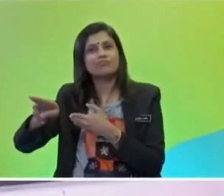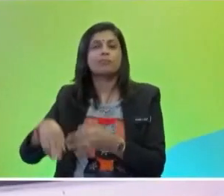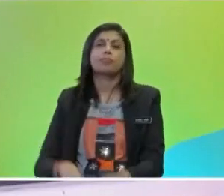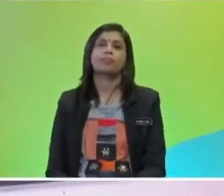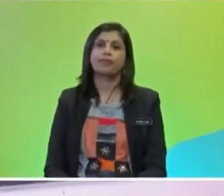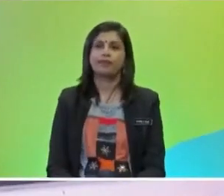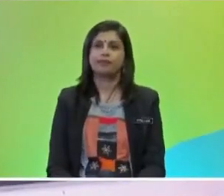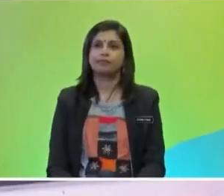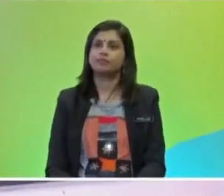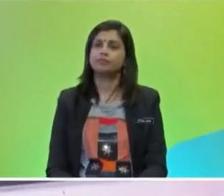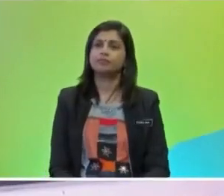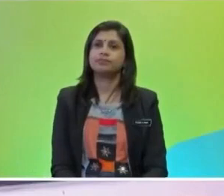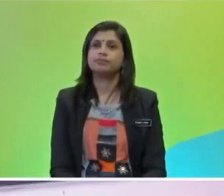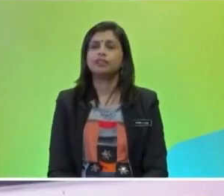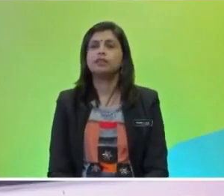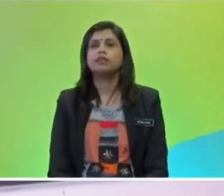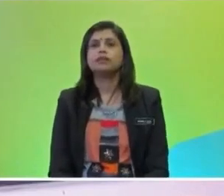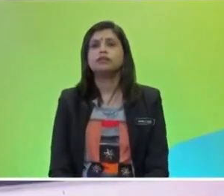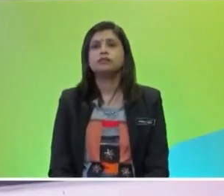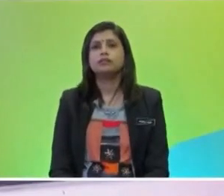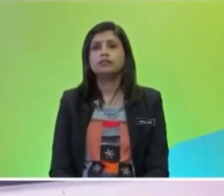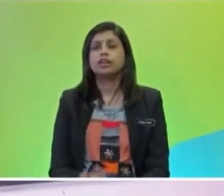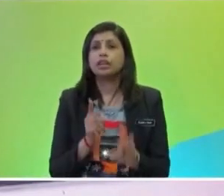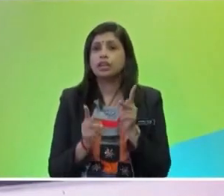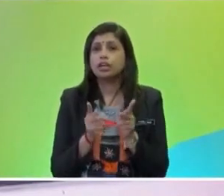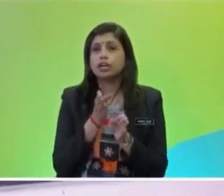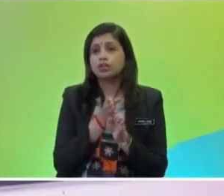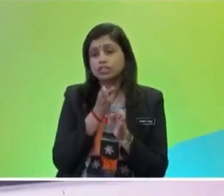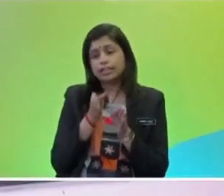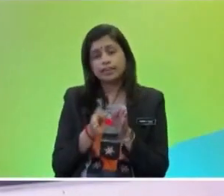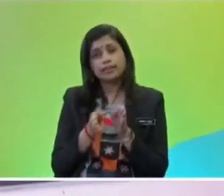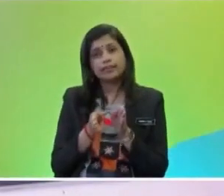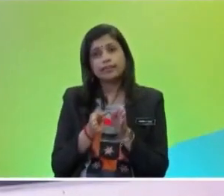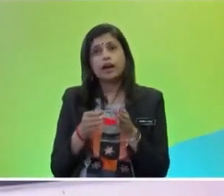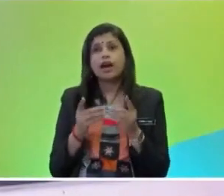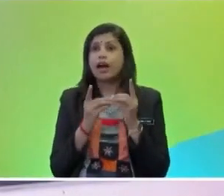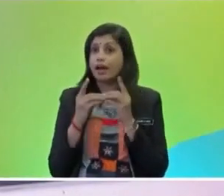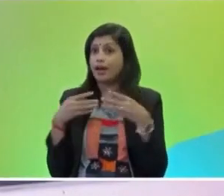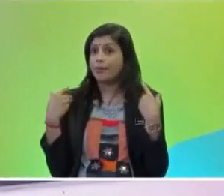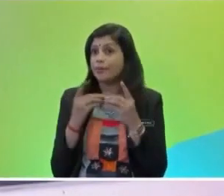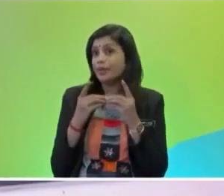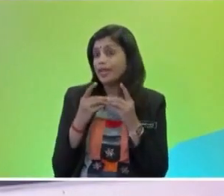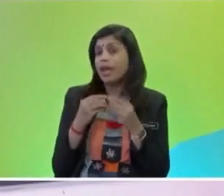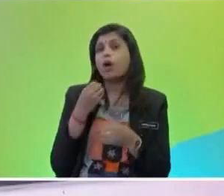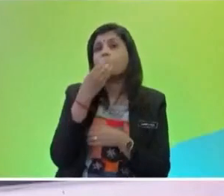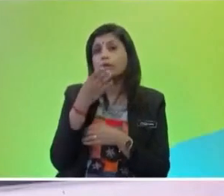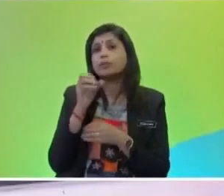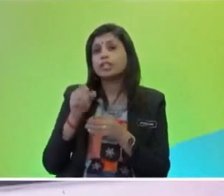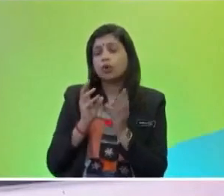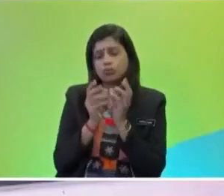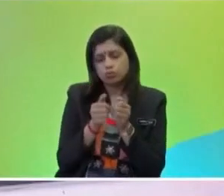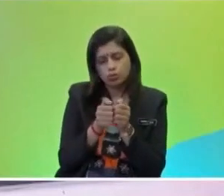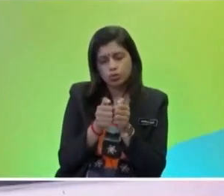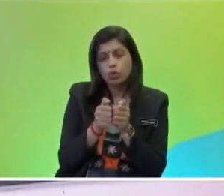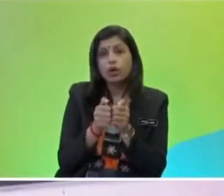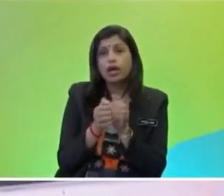kan? Betul. So, apa kata jiran kita hari ini hari jadi, biar kita pun ucap selamat hari jadi untuk mereka dan dia akan ucapkan